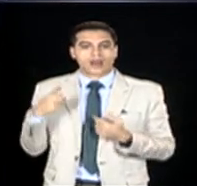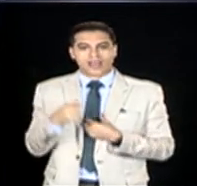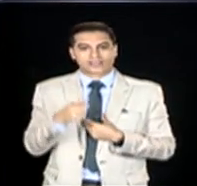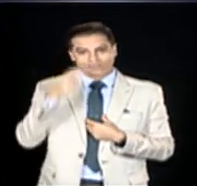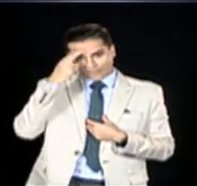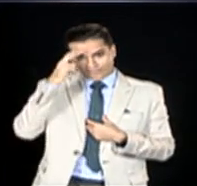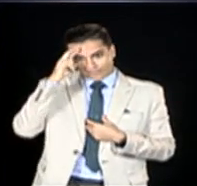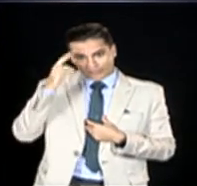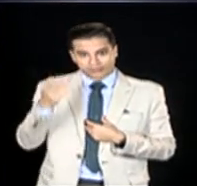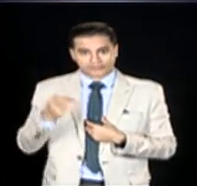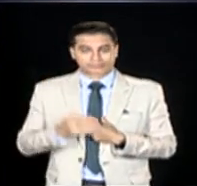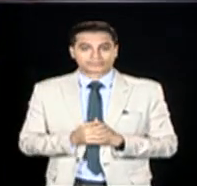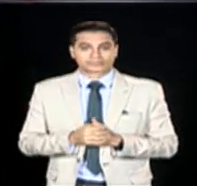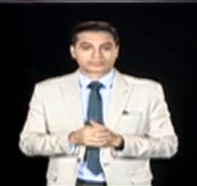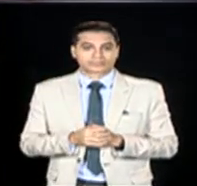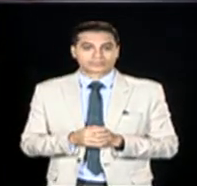2021-2022؟